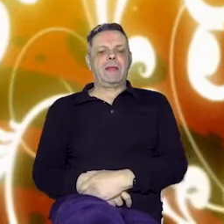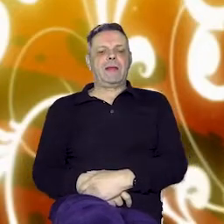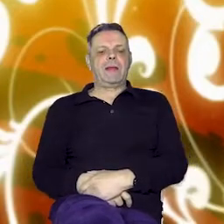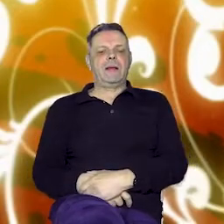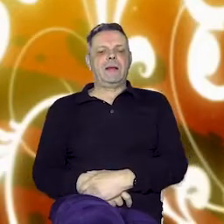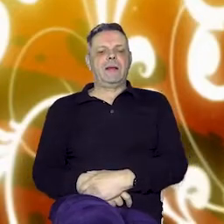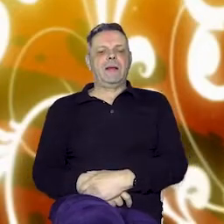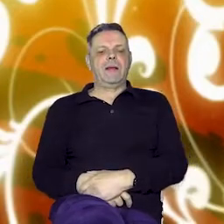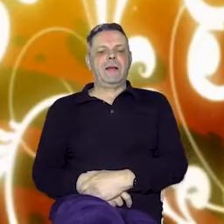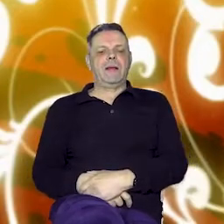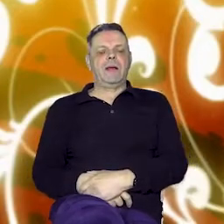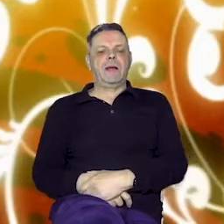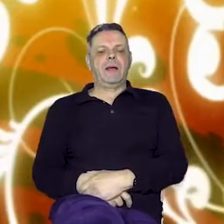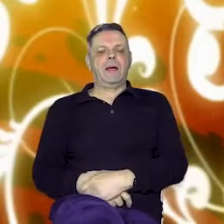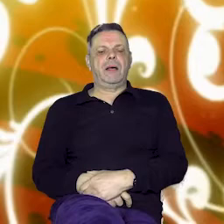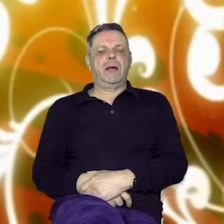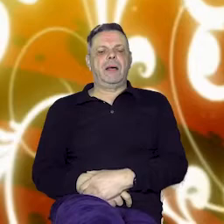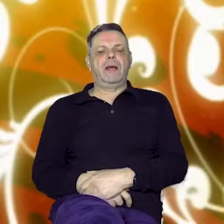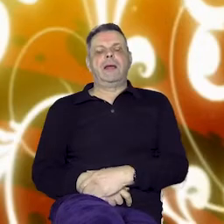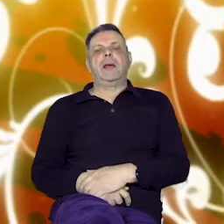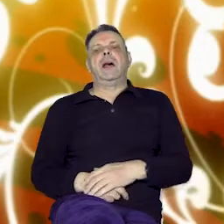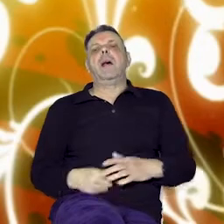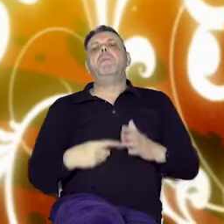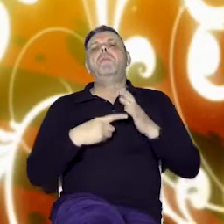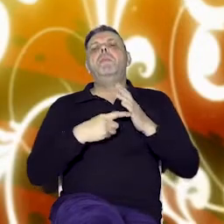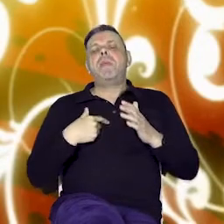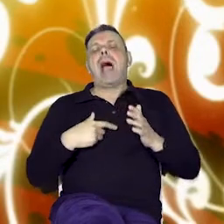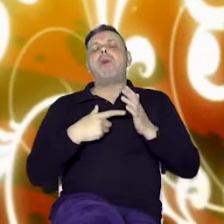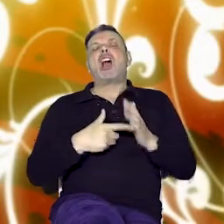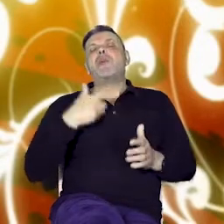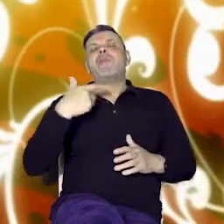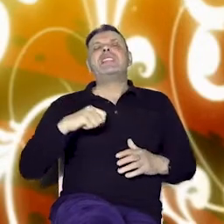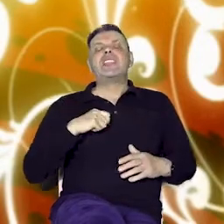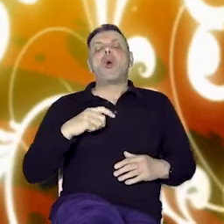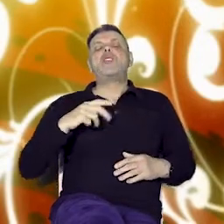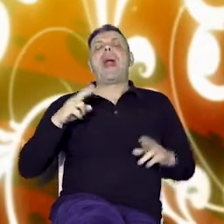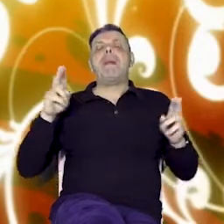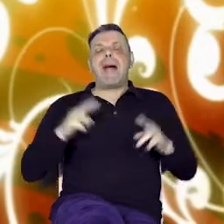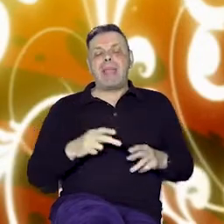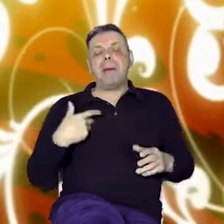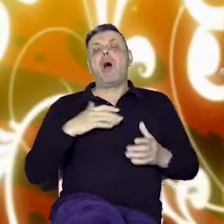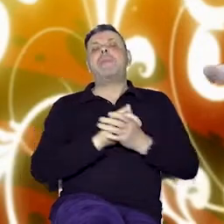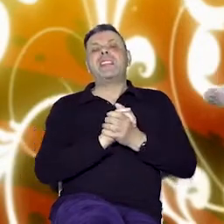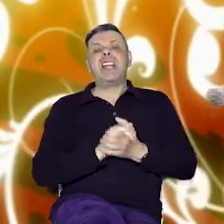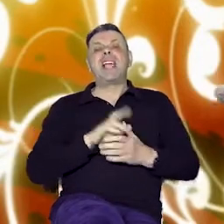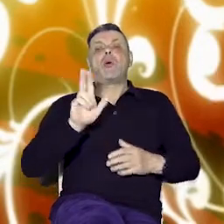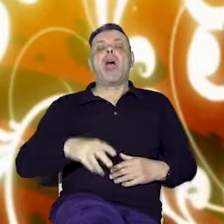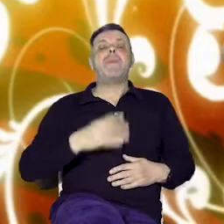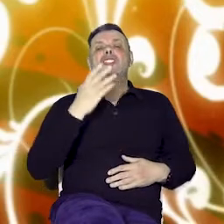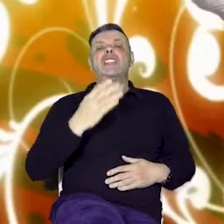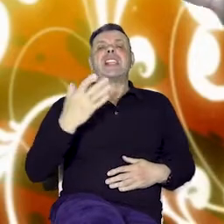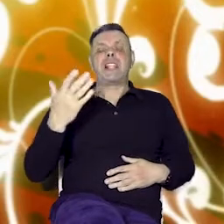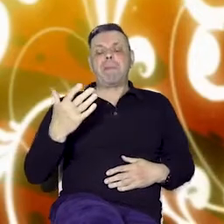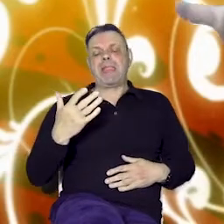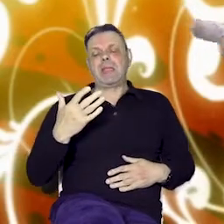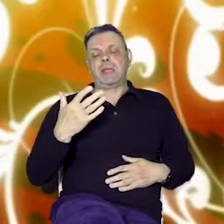tiče mršavosti, pokazujem 20 godina manje nego što imam, a moja prijateljica koja ima 45 kila 50